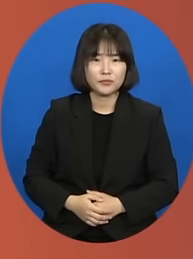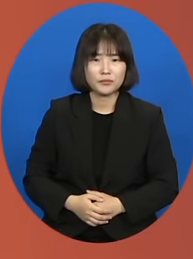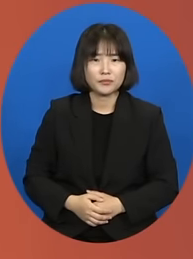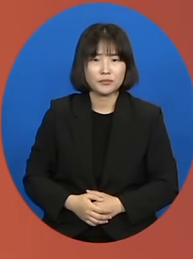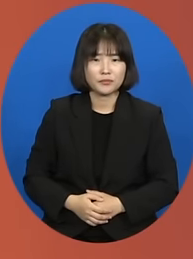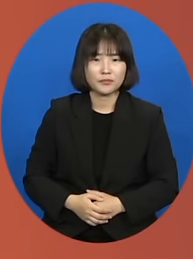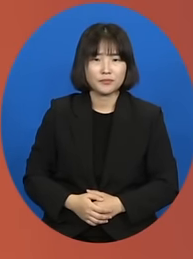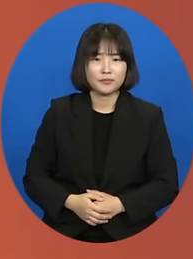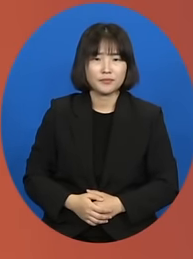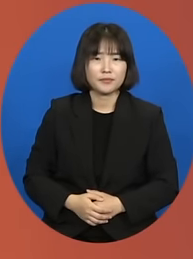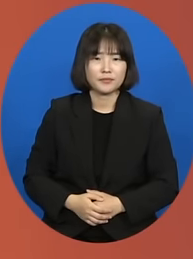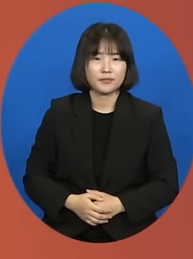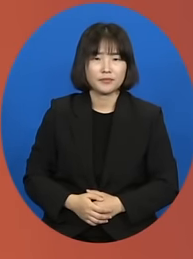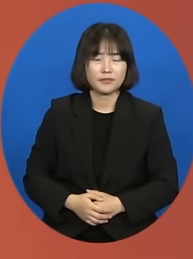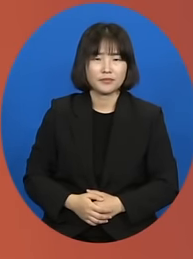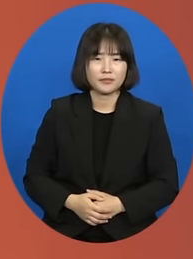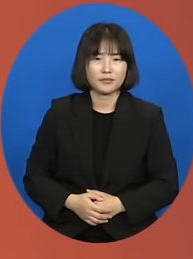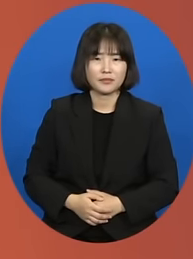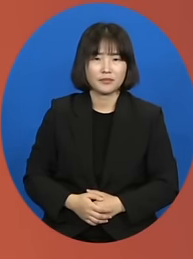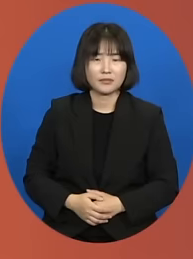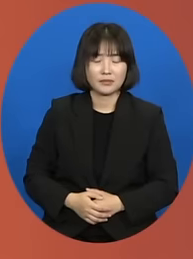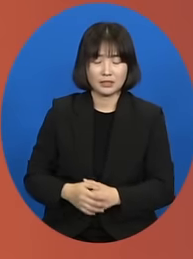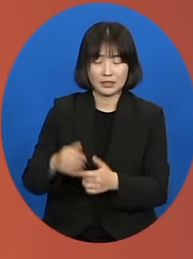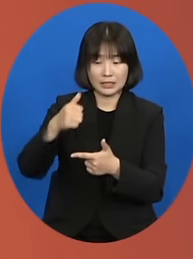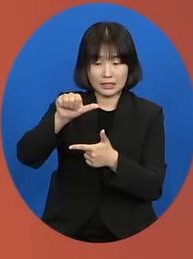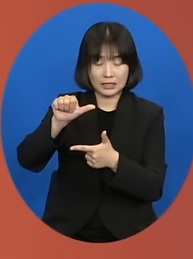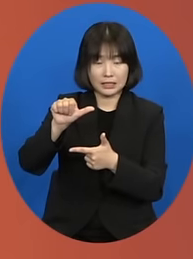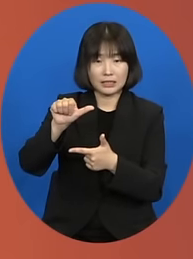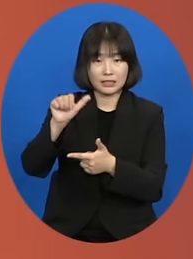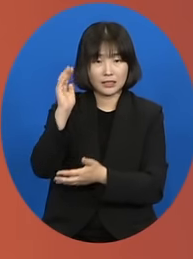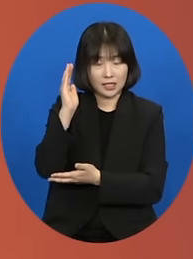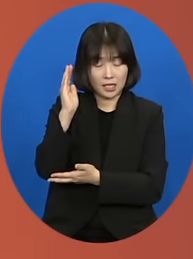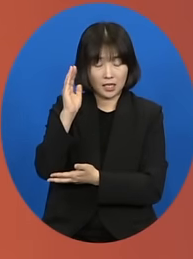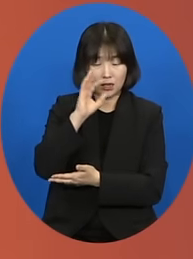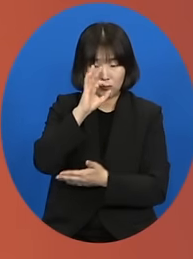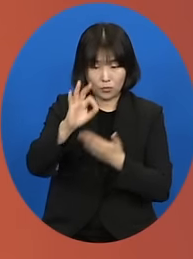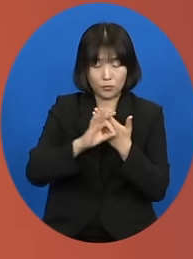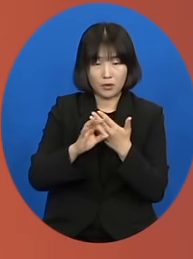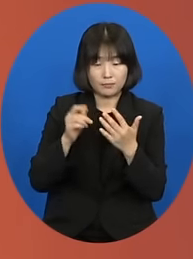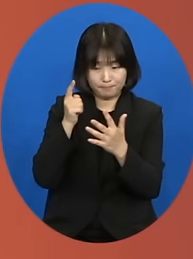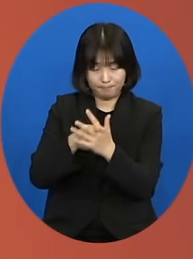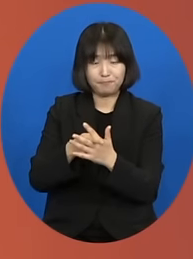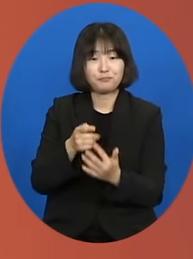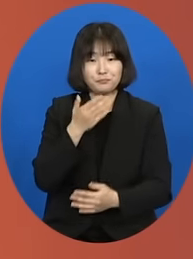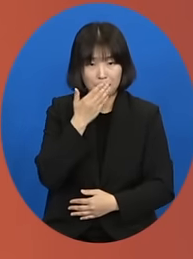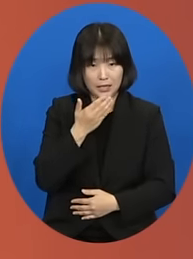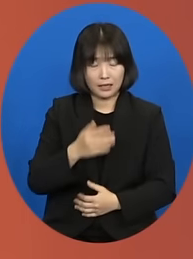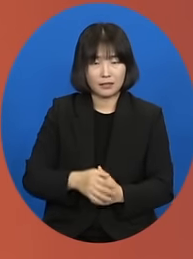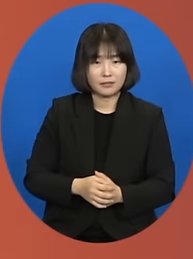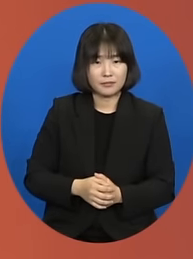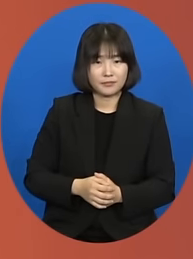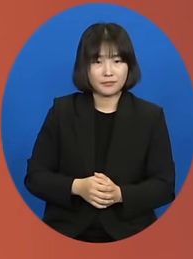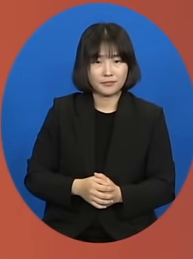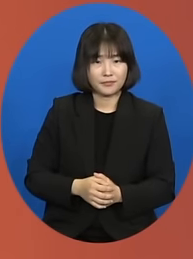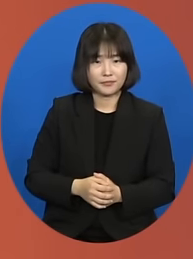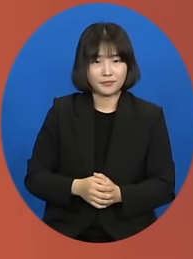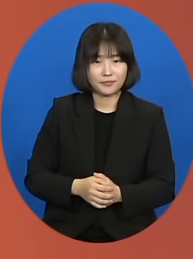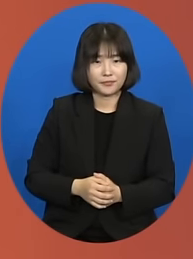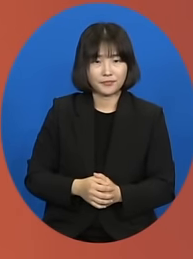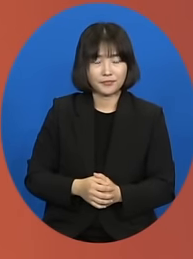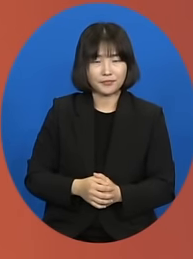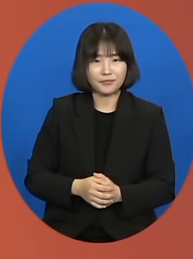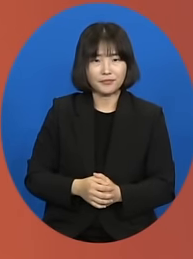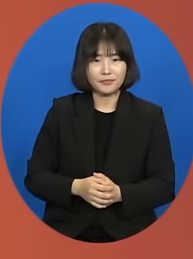그래서 큰아들의 이야기를 통해서 알 수가 있습니다. 첫 번째는 그 큰아들이 그 종으로부터 듣는 이야기가 있습니다.